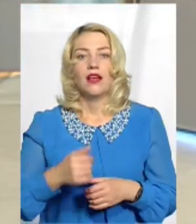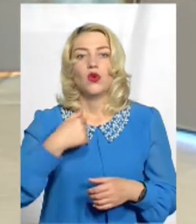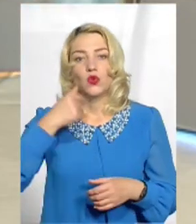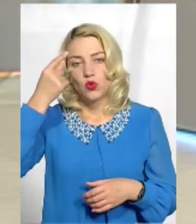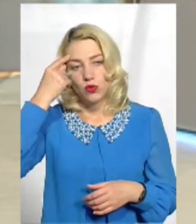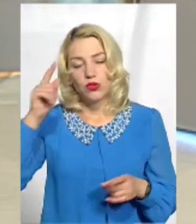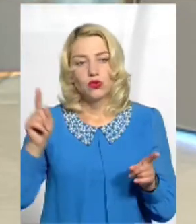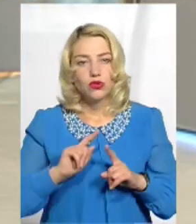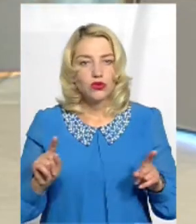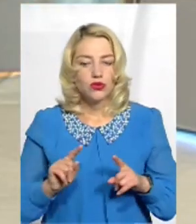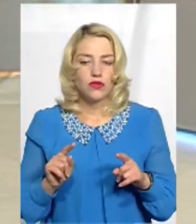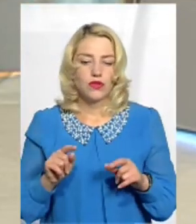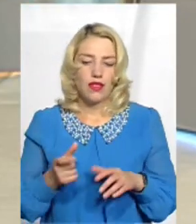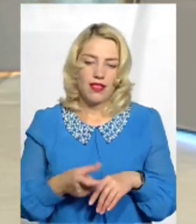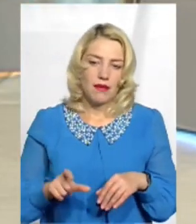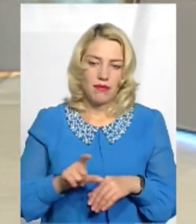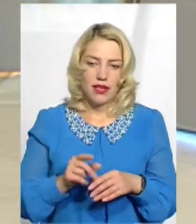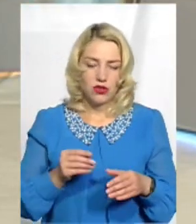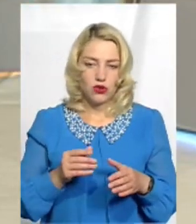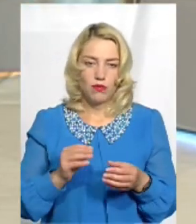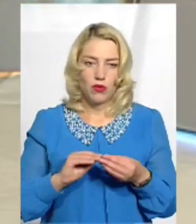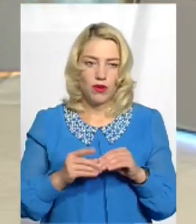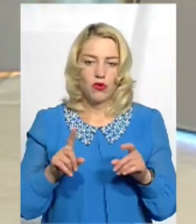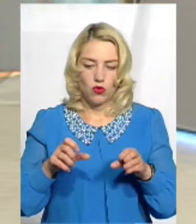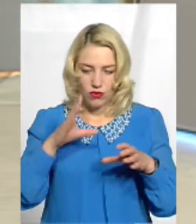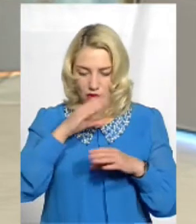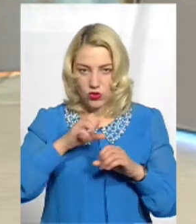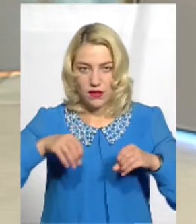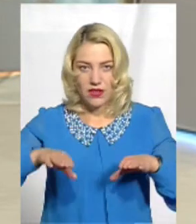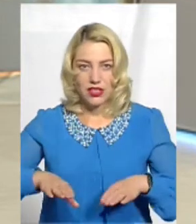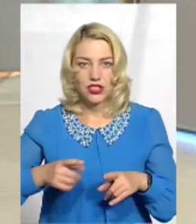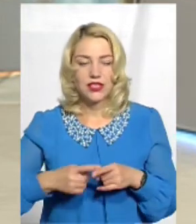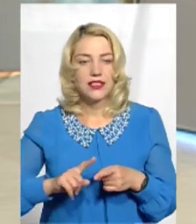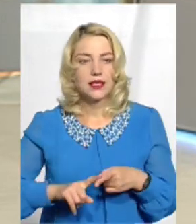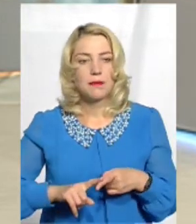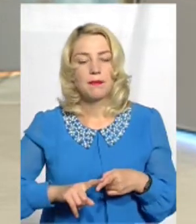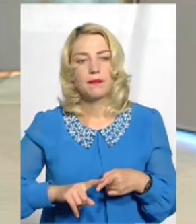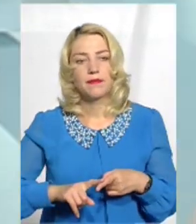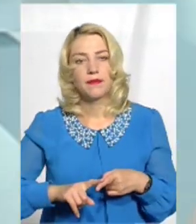Вважаю, що в цьому році найважливішою проблемою, яку нам вдалося вирішити, це